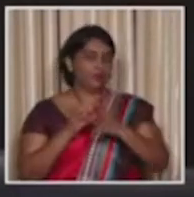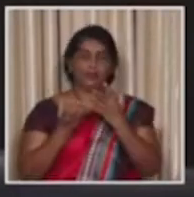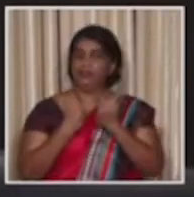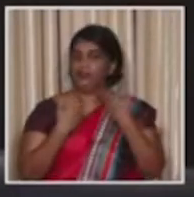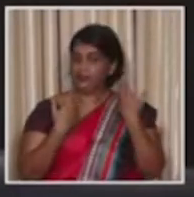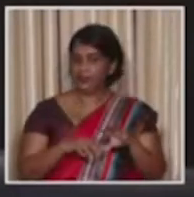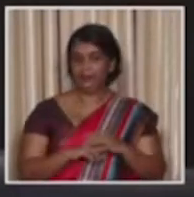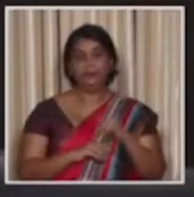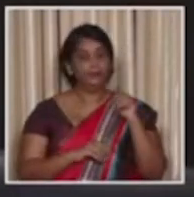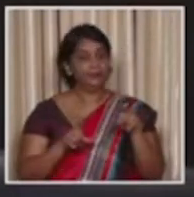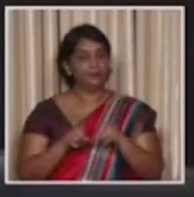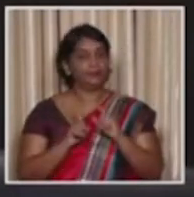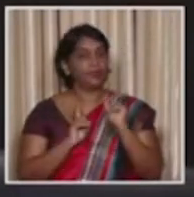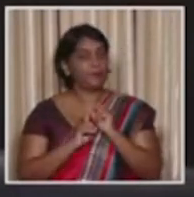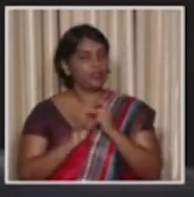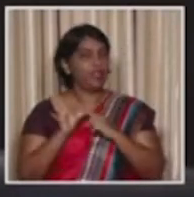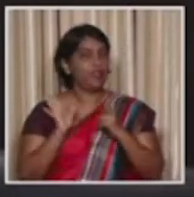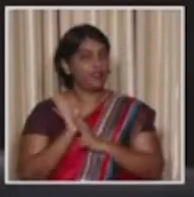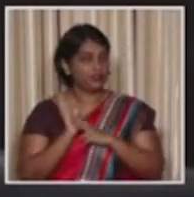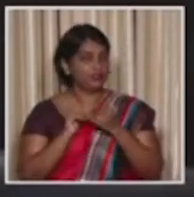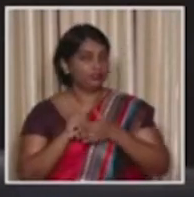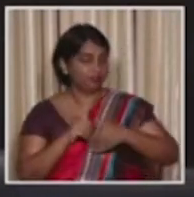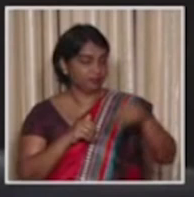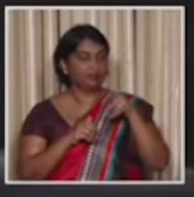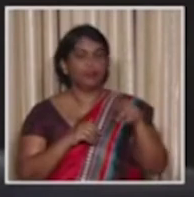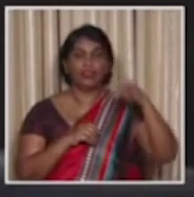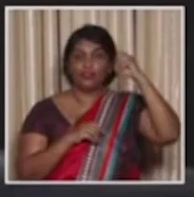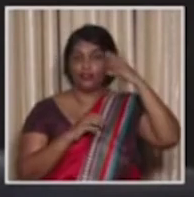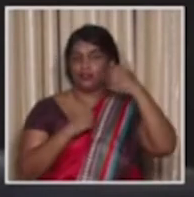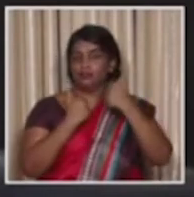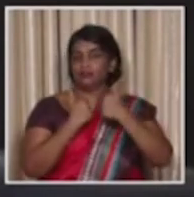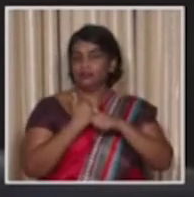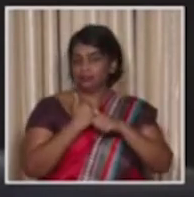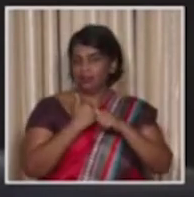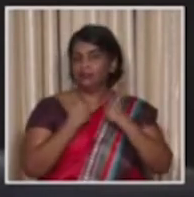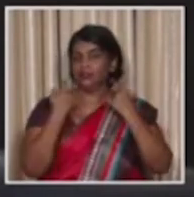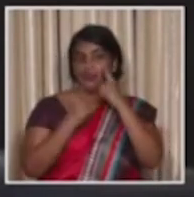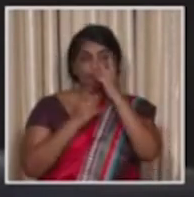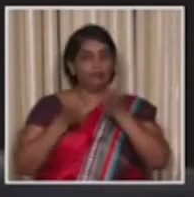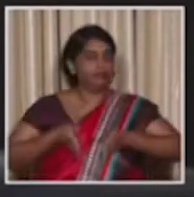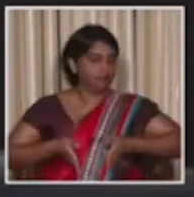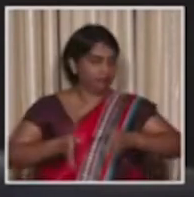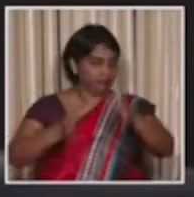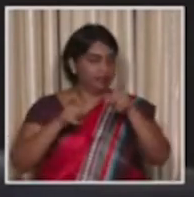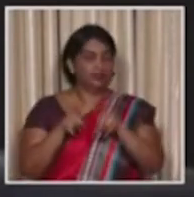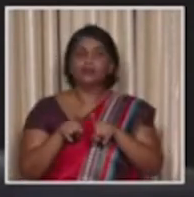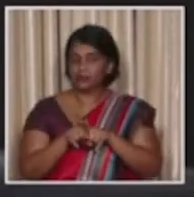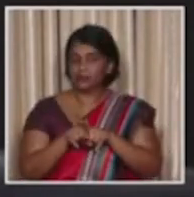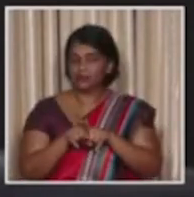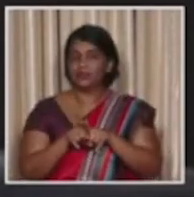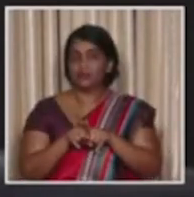ඇත. එමෙන්ම පාදුක්ක සිට අවිස්සාවෙල්ල දක්වා කොටස විදුලිකරණය කරන ලද තනි මාර්ගය ලෙස සංවර්ධනය සඳහා